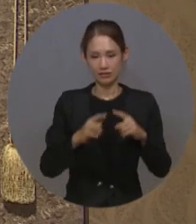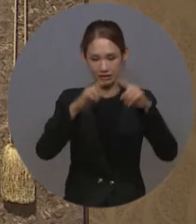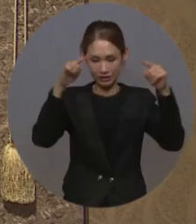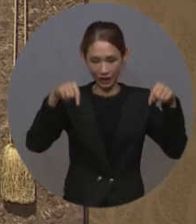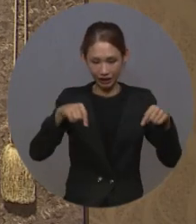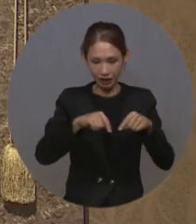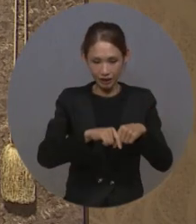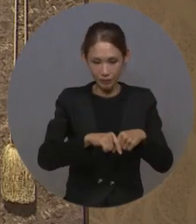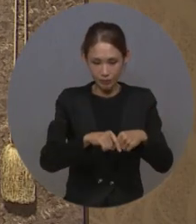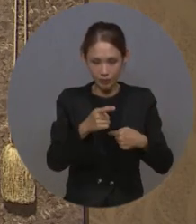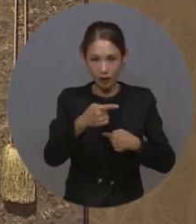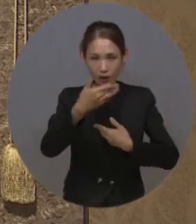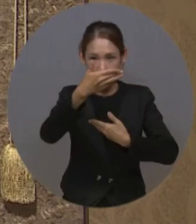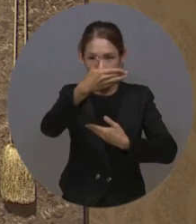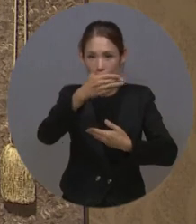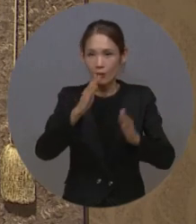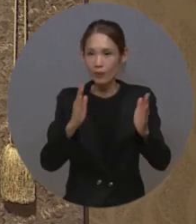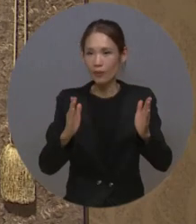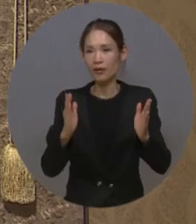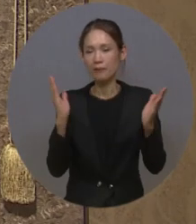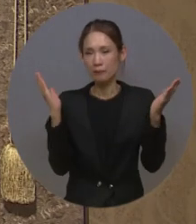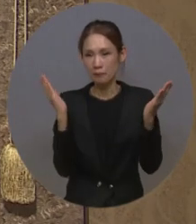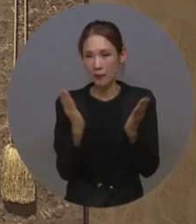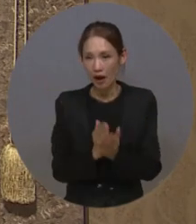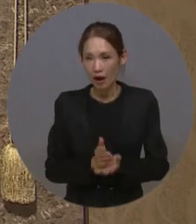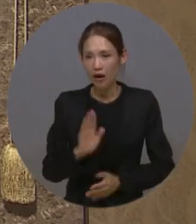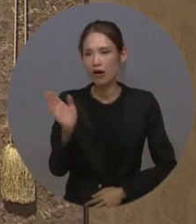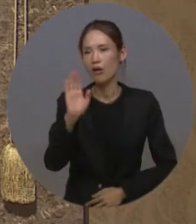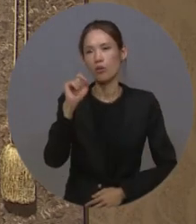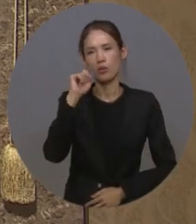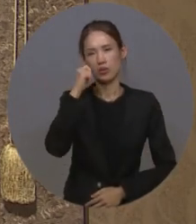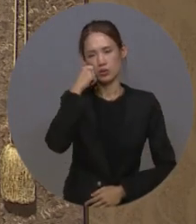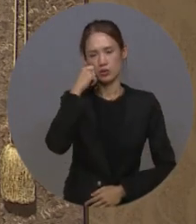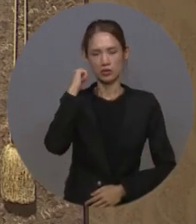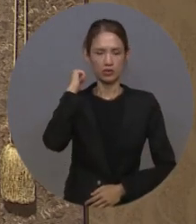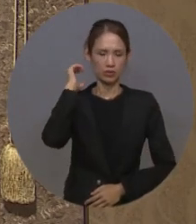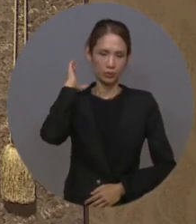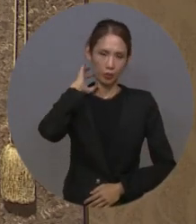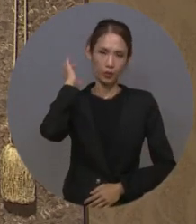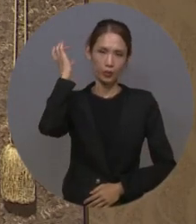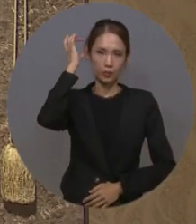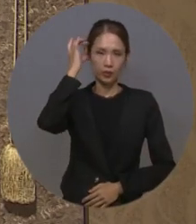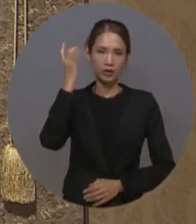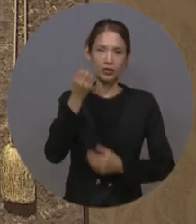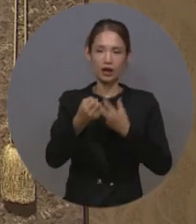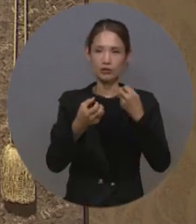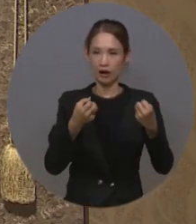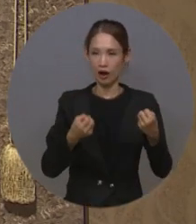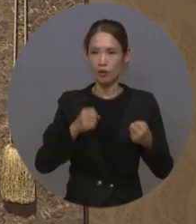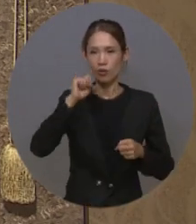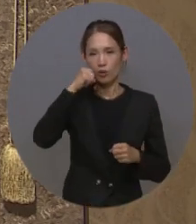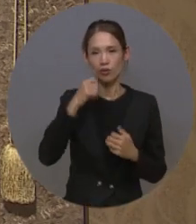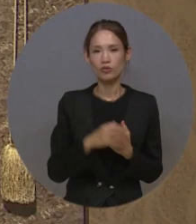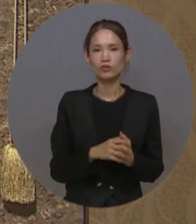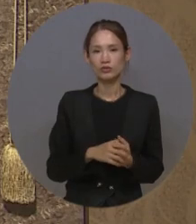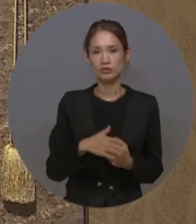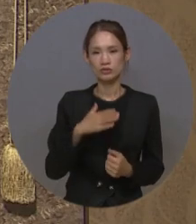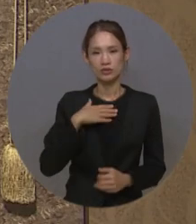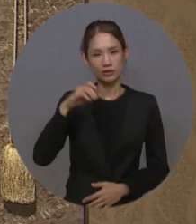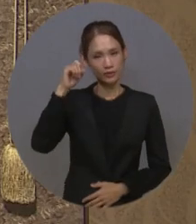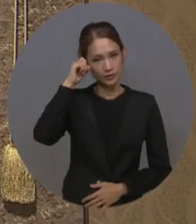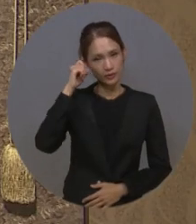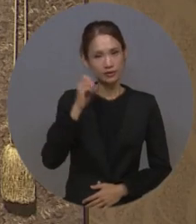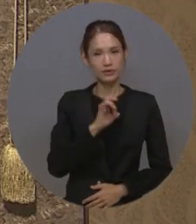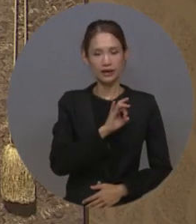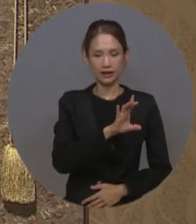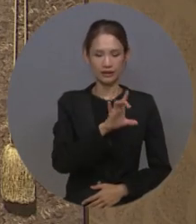없어요. 어. 목 따로, 머리 따로, 옆으로 따로 맞춰야 되는데 그렇게가 예. 어렵거든요. 그래서 저희 베개는